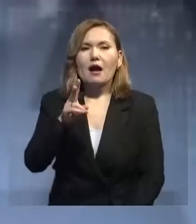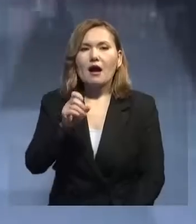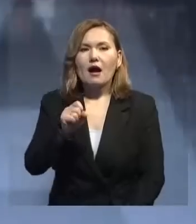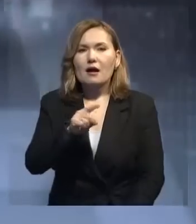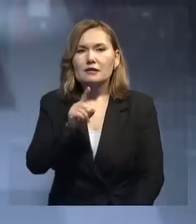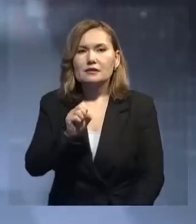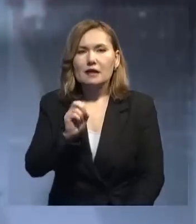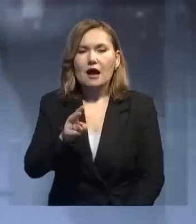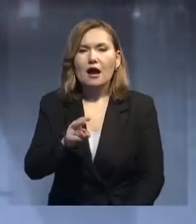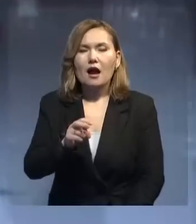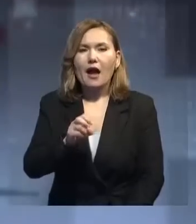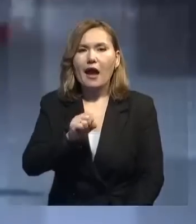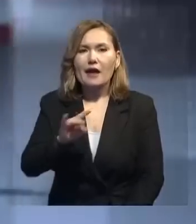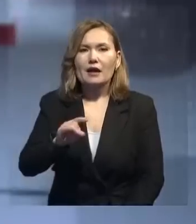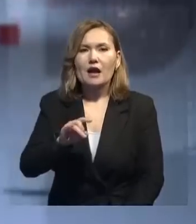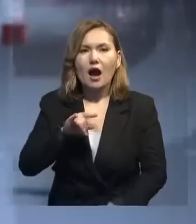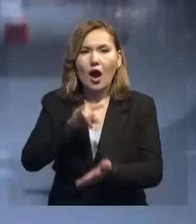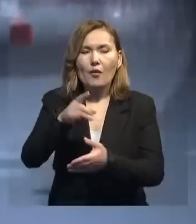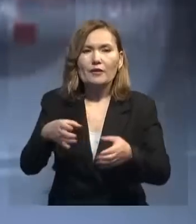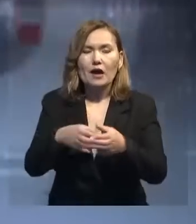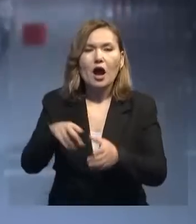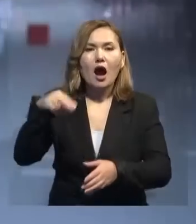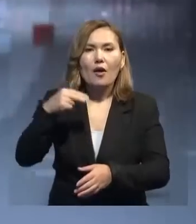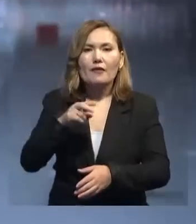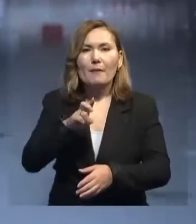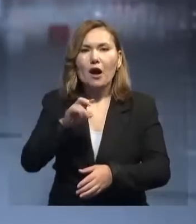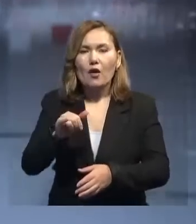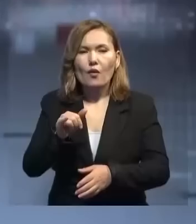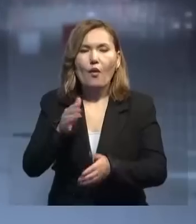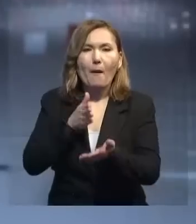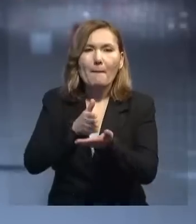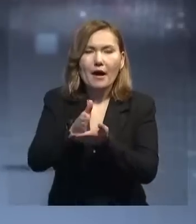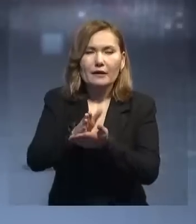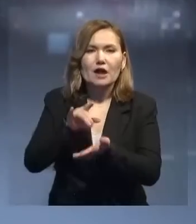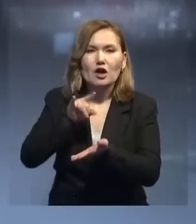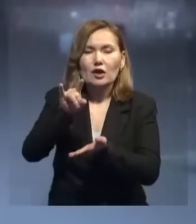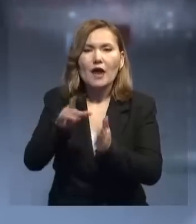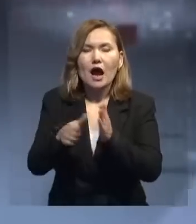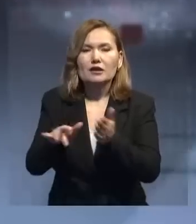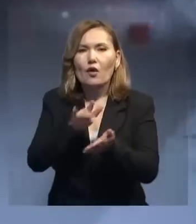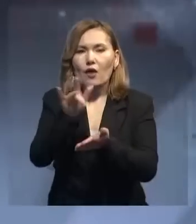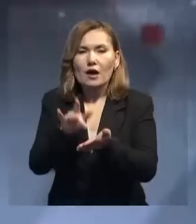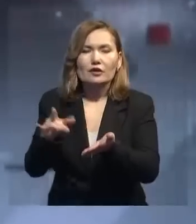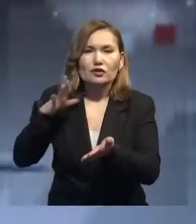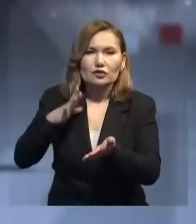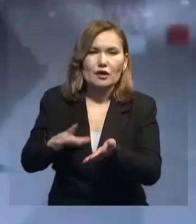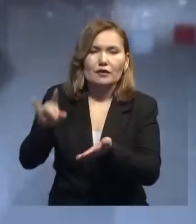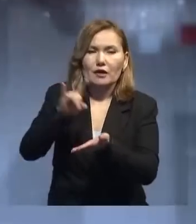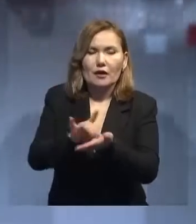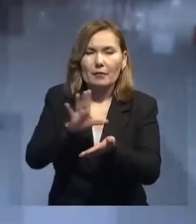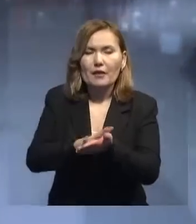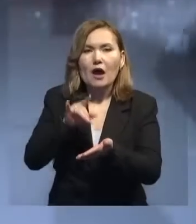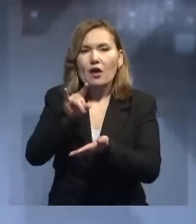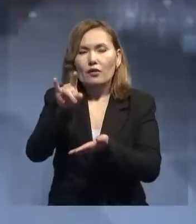Ал Қазақ Эйр әуе компаниясының Ақтөбе Баку бағытындағы ұшағы Атырауға шұғыл түрде қонды. Оған борттағы жолаушының бірі